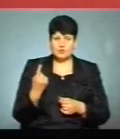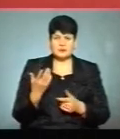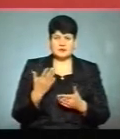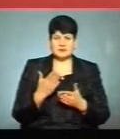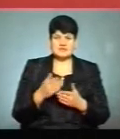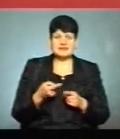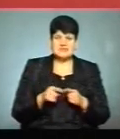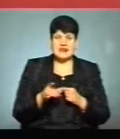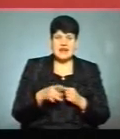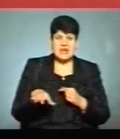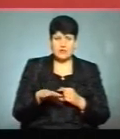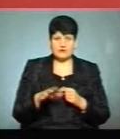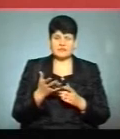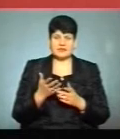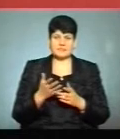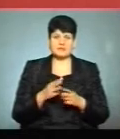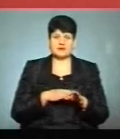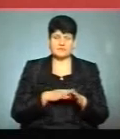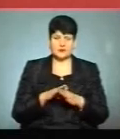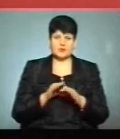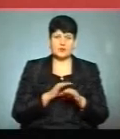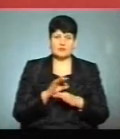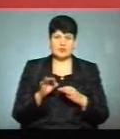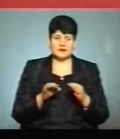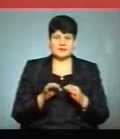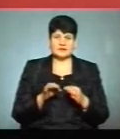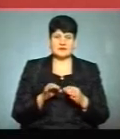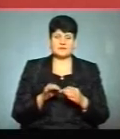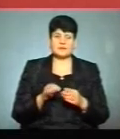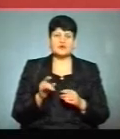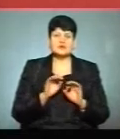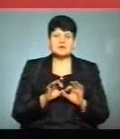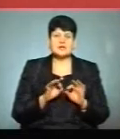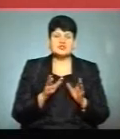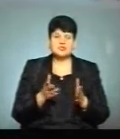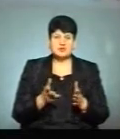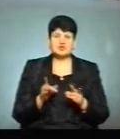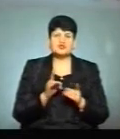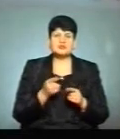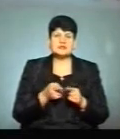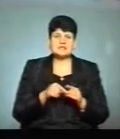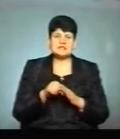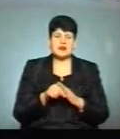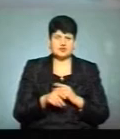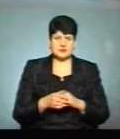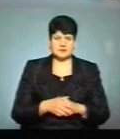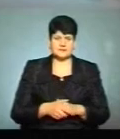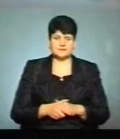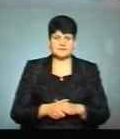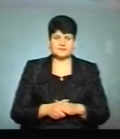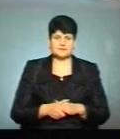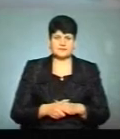у яких реалізовується пілотний проект деінституалізації. Розкажіть, будь ласка, безпосередньо, що це означає?